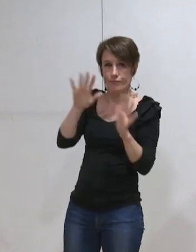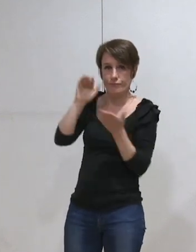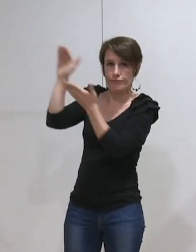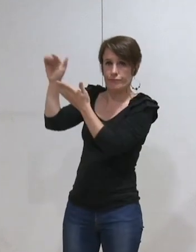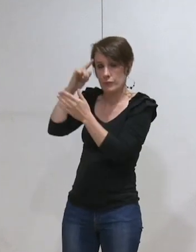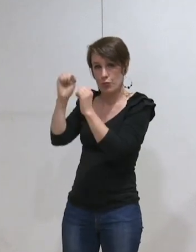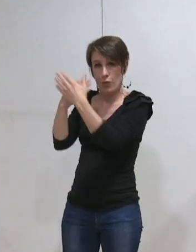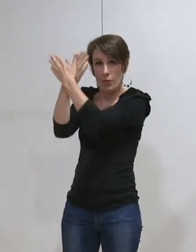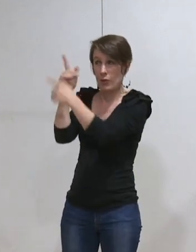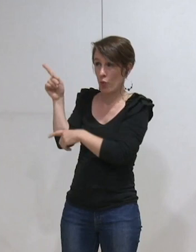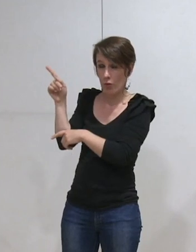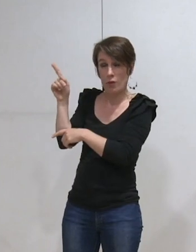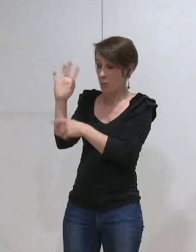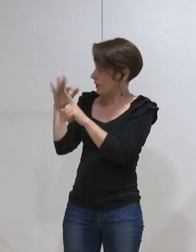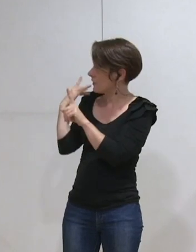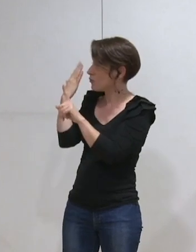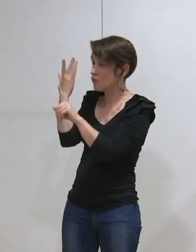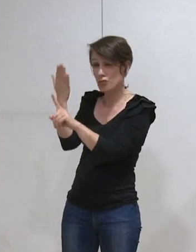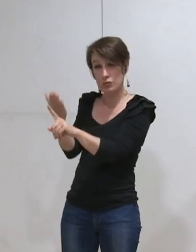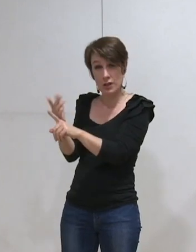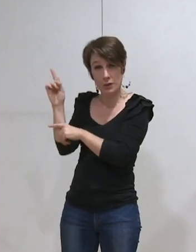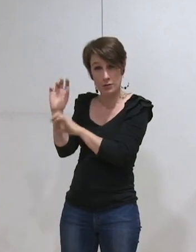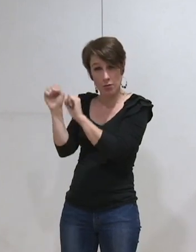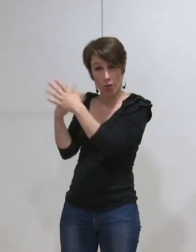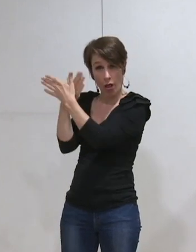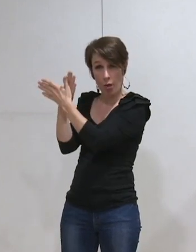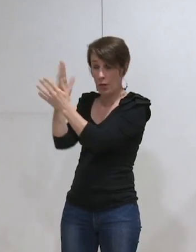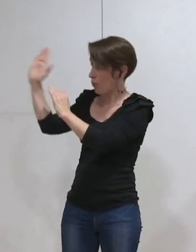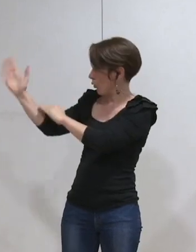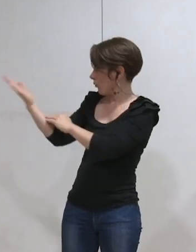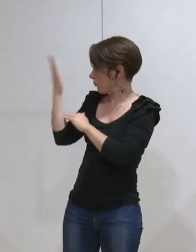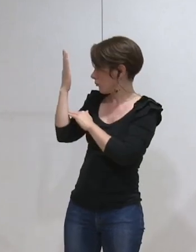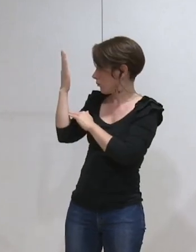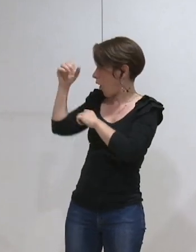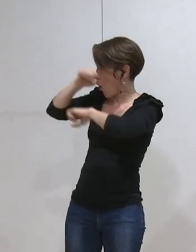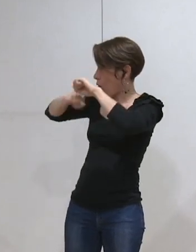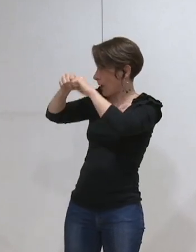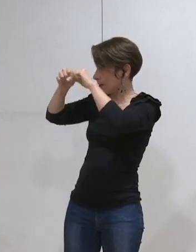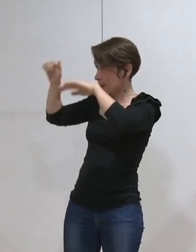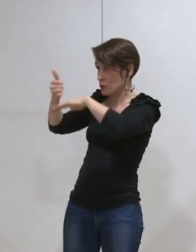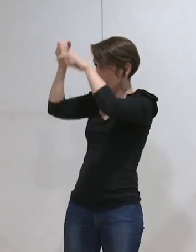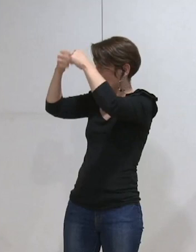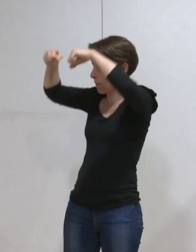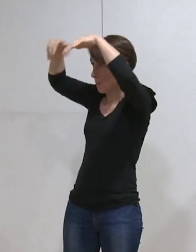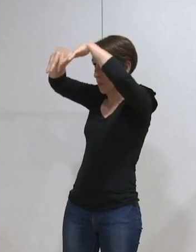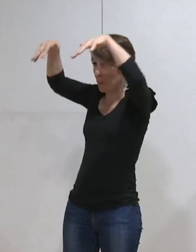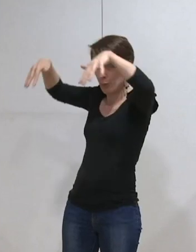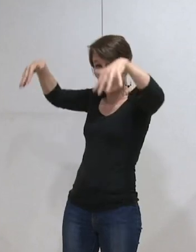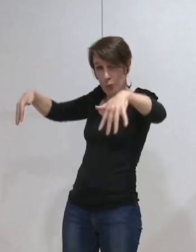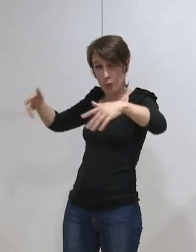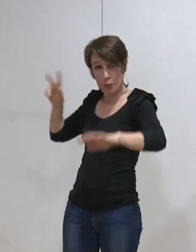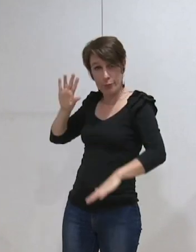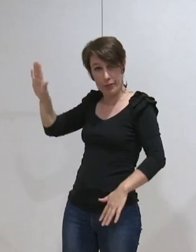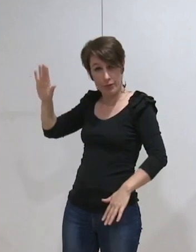jusqu'ici de nous fournir un organigramme de son de son système c'estàdire que depuis un an nous